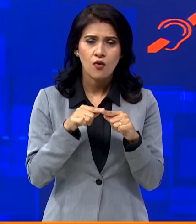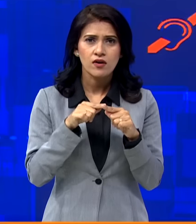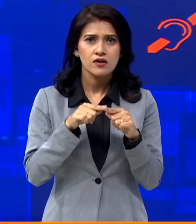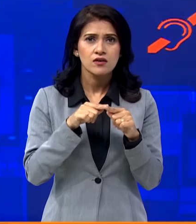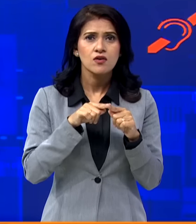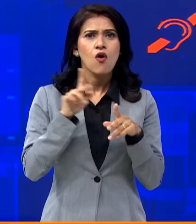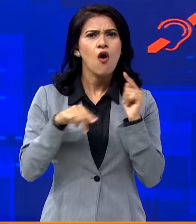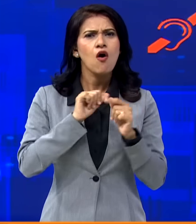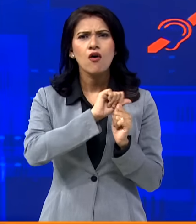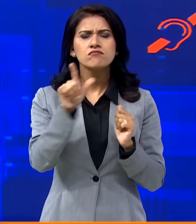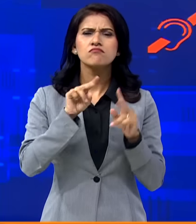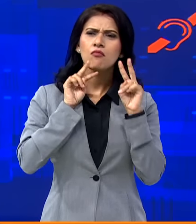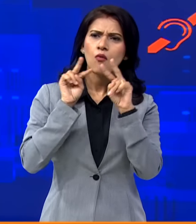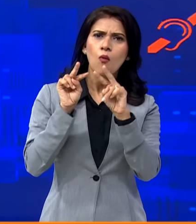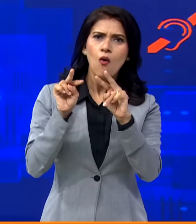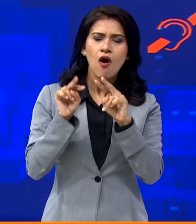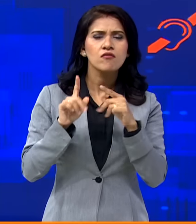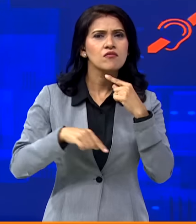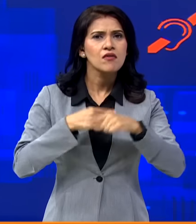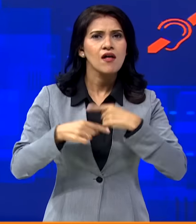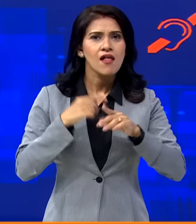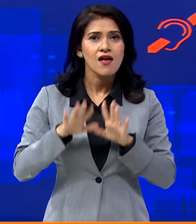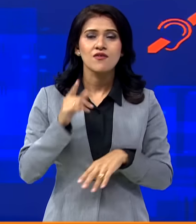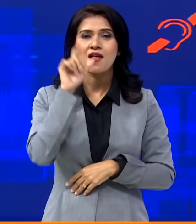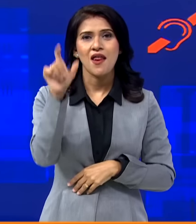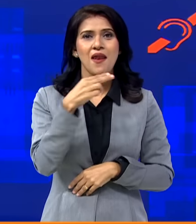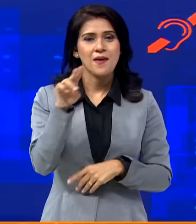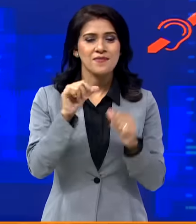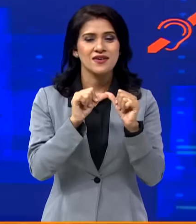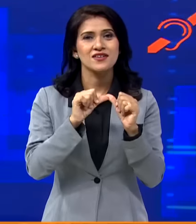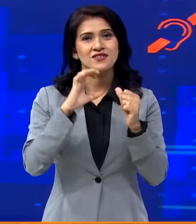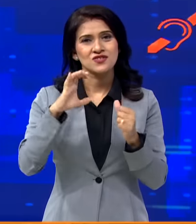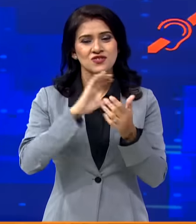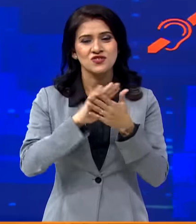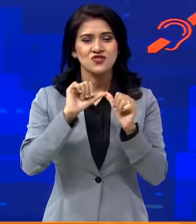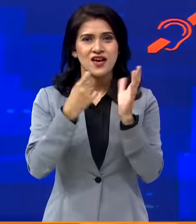वक्त खबरों में बने रहते हैं प्लीज वेलकम आचार्य प्रमोद कृष्णम